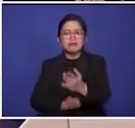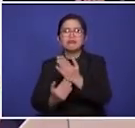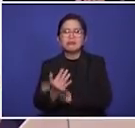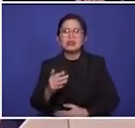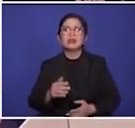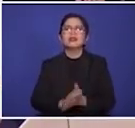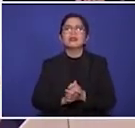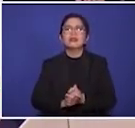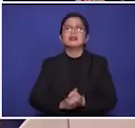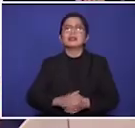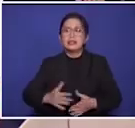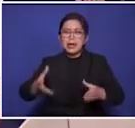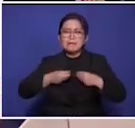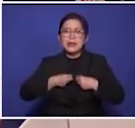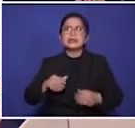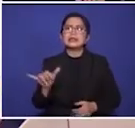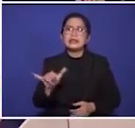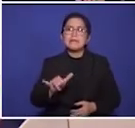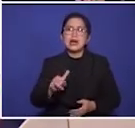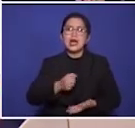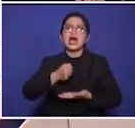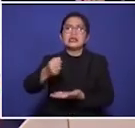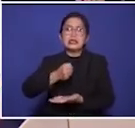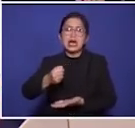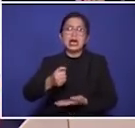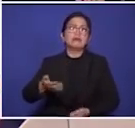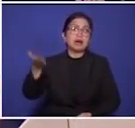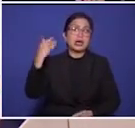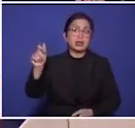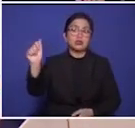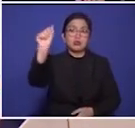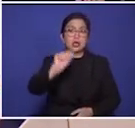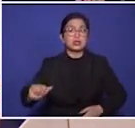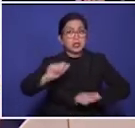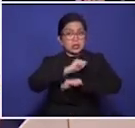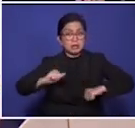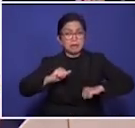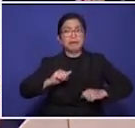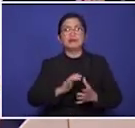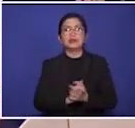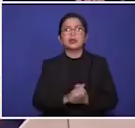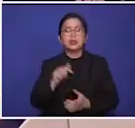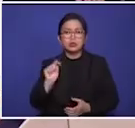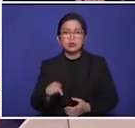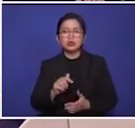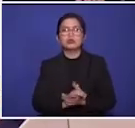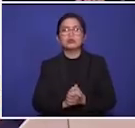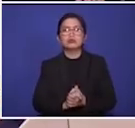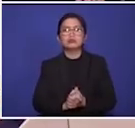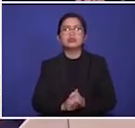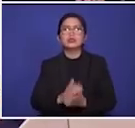kesetaraan itu betul-betul kita berikan kepada ee kaum disabilitas